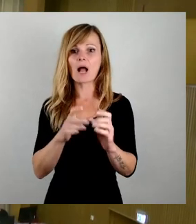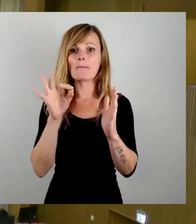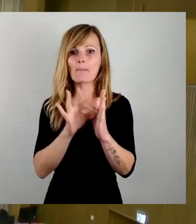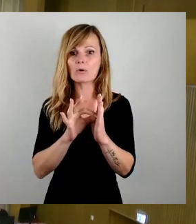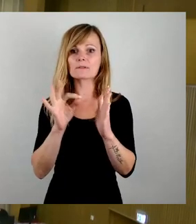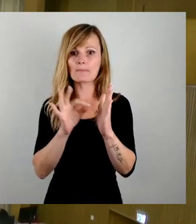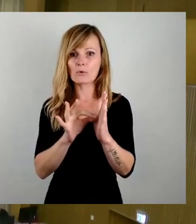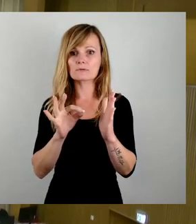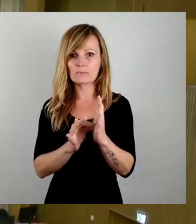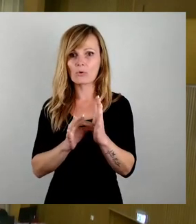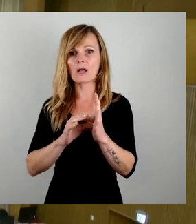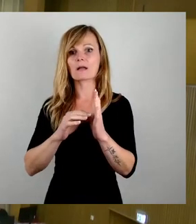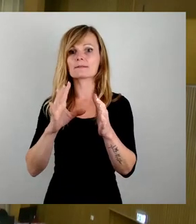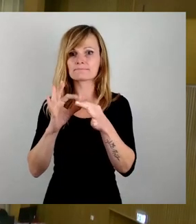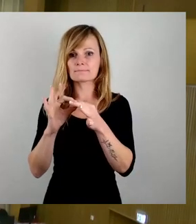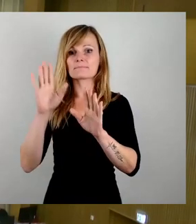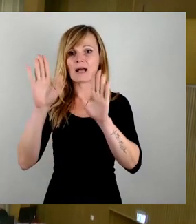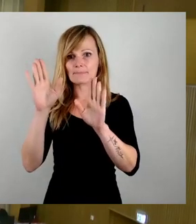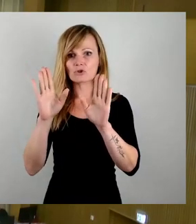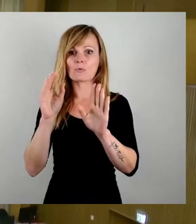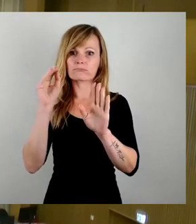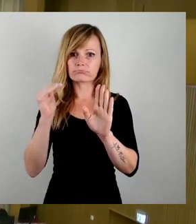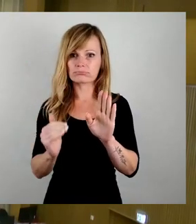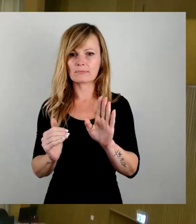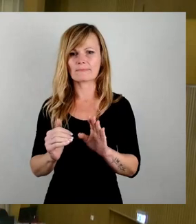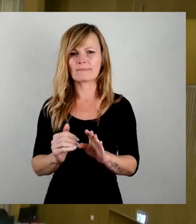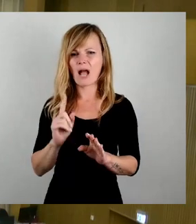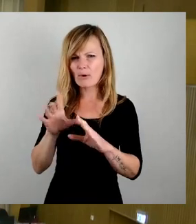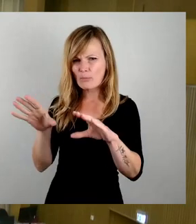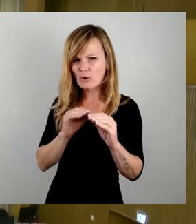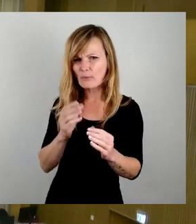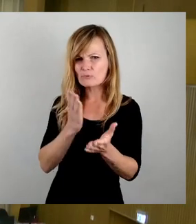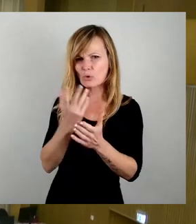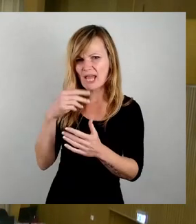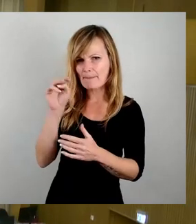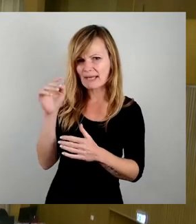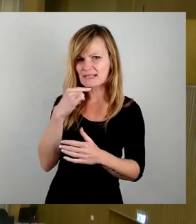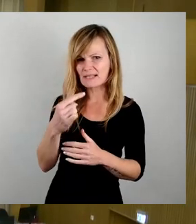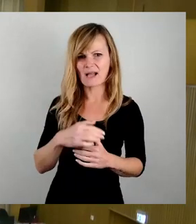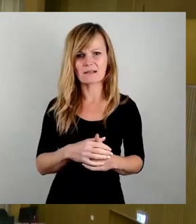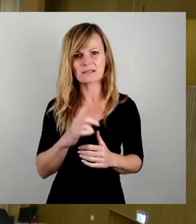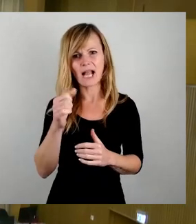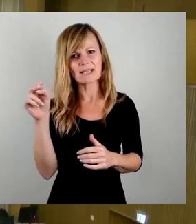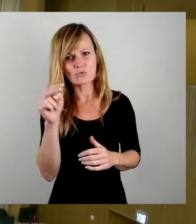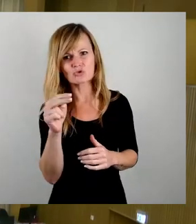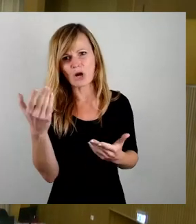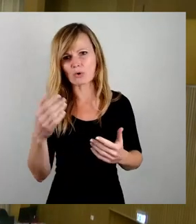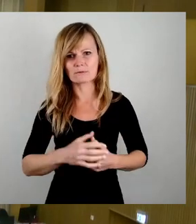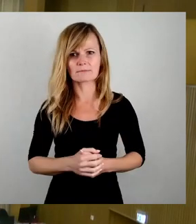Naja, dass er übernommen wird, das hat ja schon Herr Mattis gesagt. Da können Sie im Prinzip zugucken.